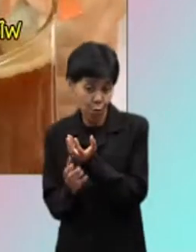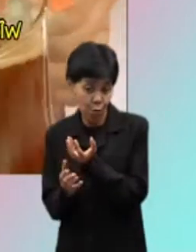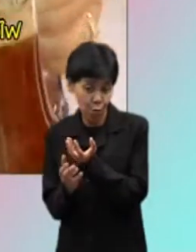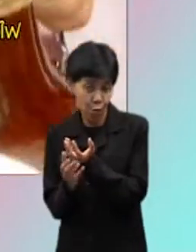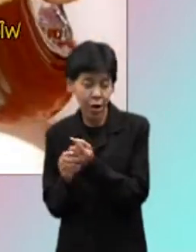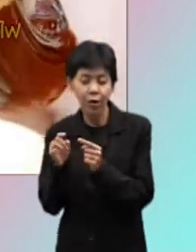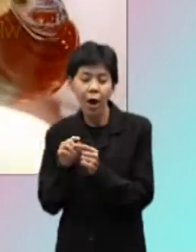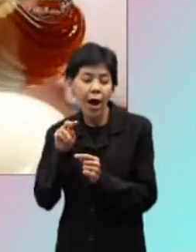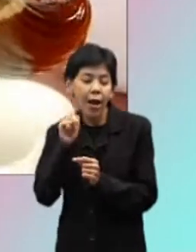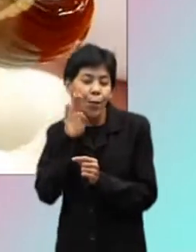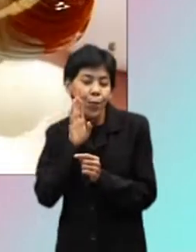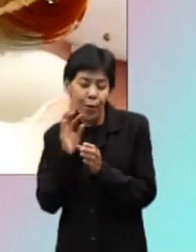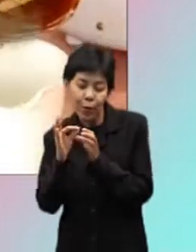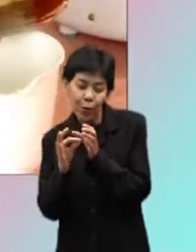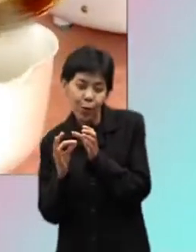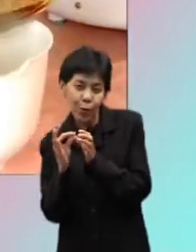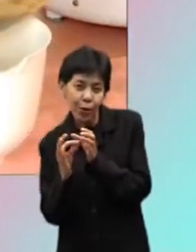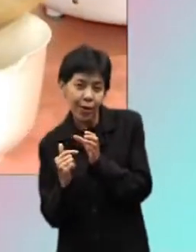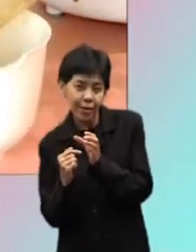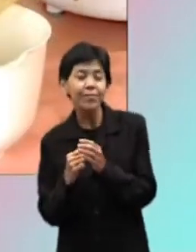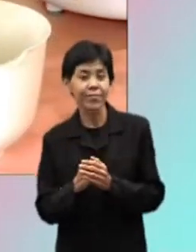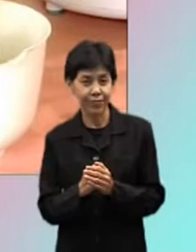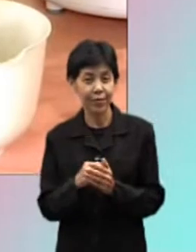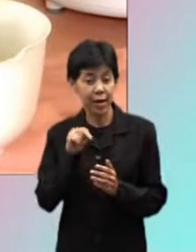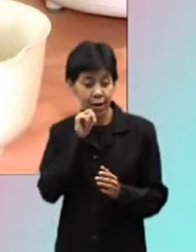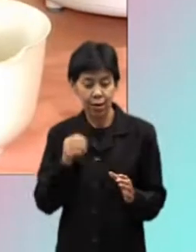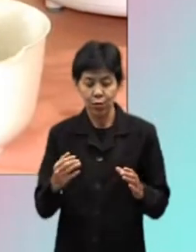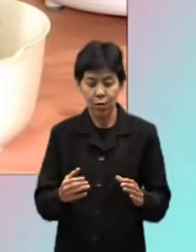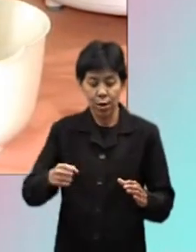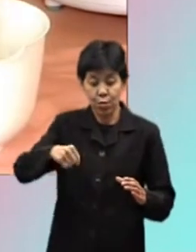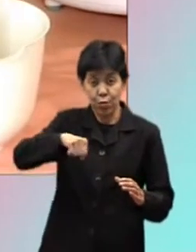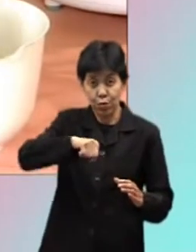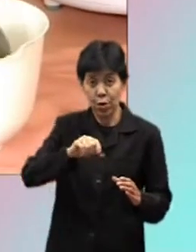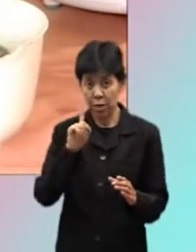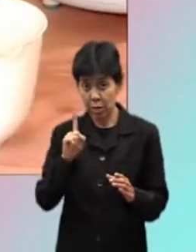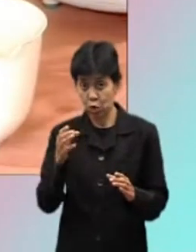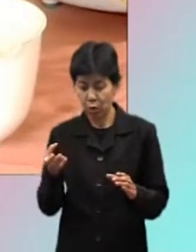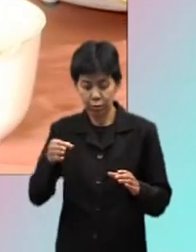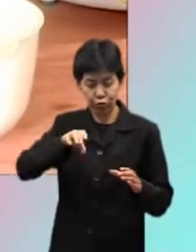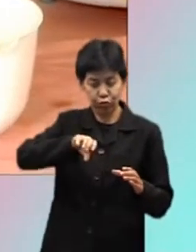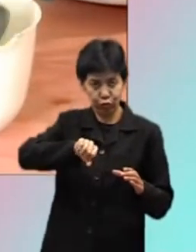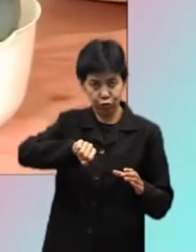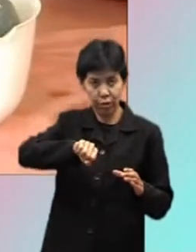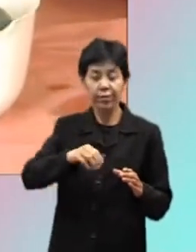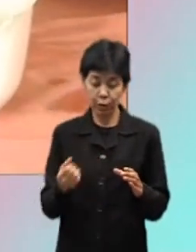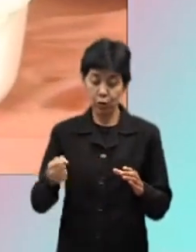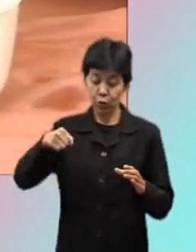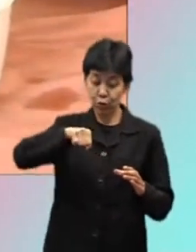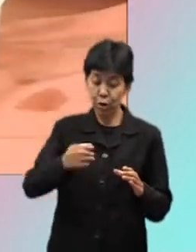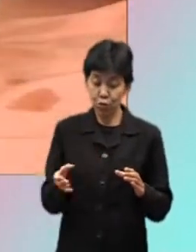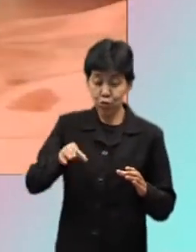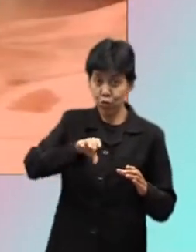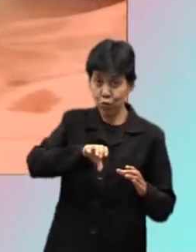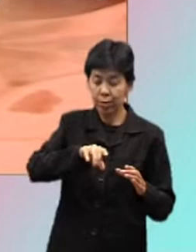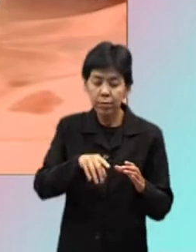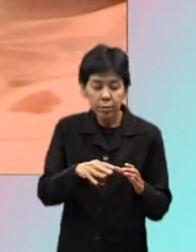ได้เป็นน้ำมะตูมนะคะใส่น้ำมะตูมลงไป1ถ้วยตวงนะคะน้ำมะตูมนี่จะ